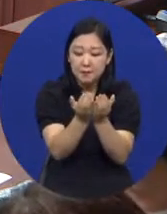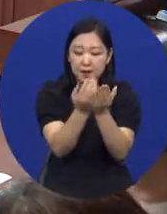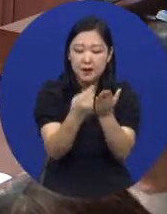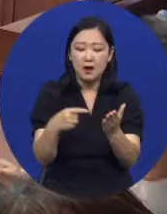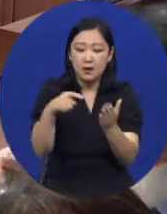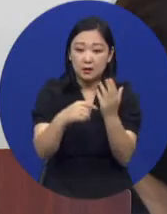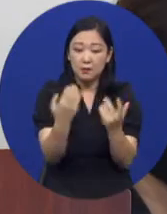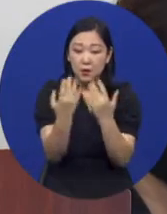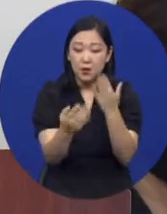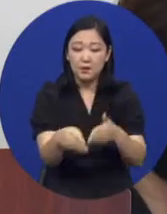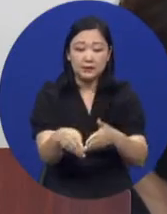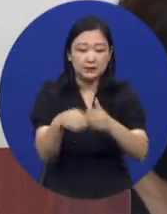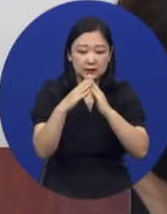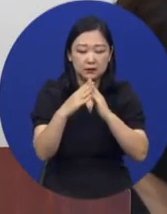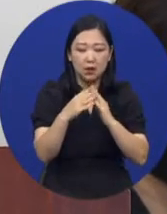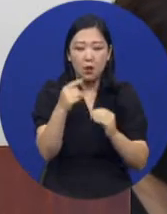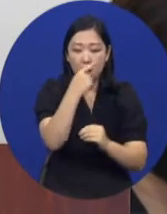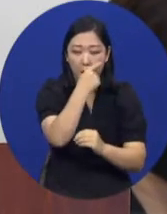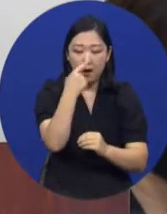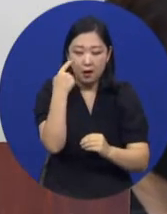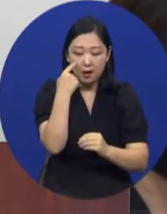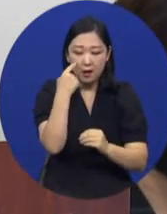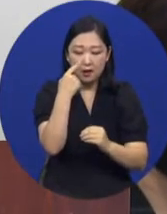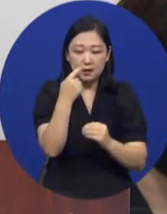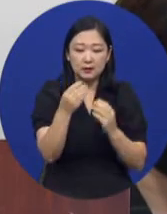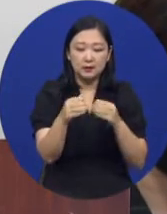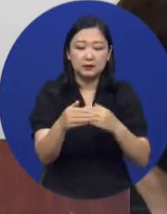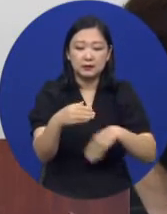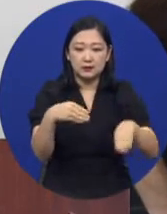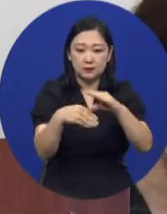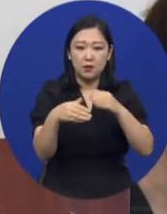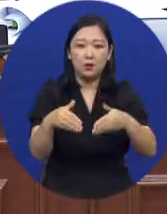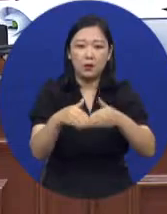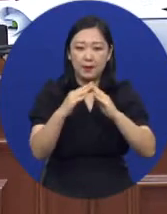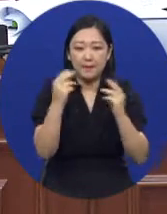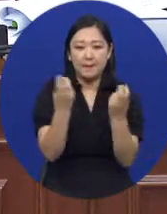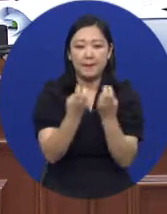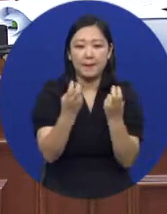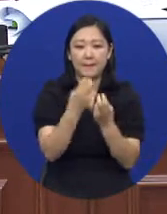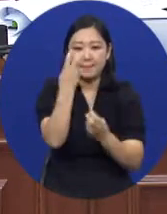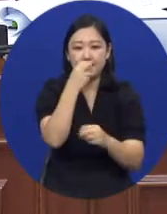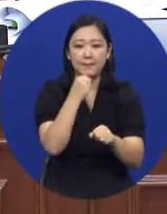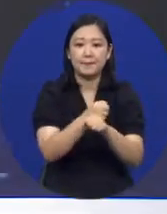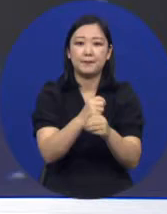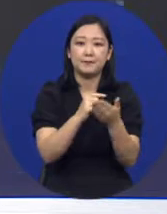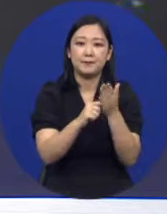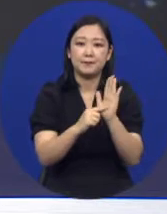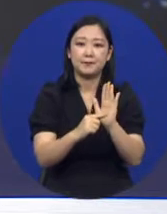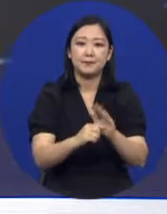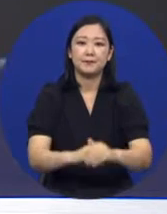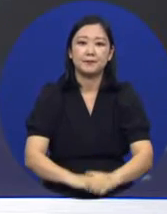점검하고 어항시설 확충 방안도 검토하겠다고 밝혔습니다.